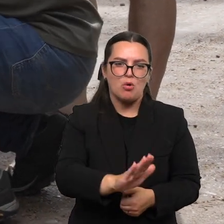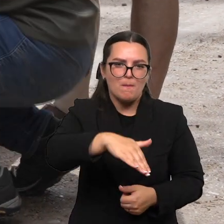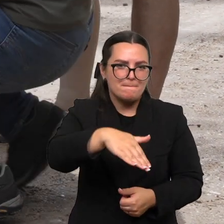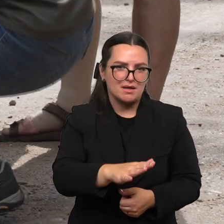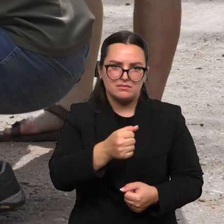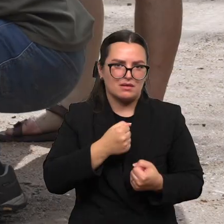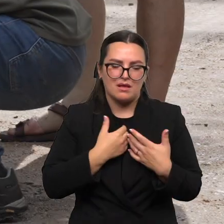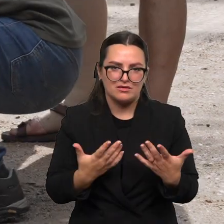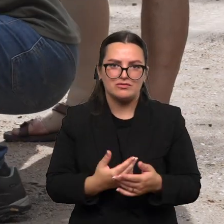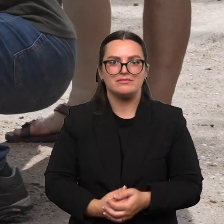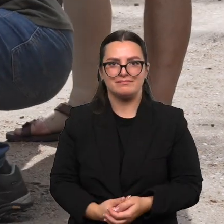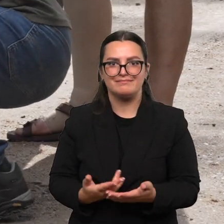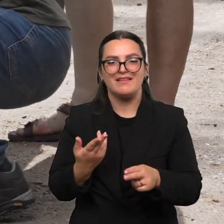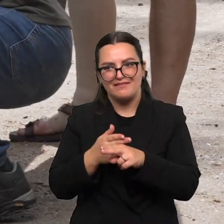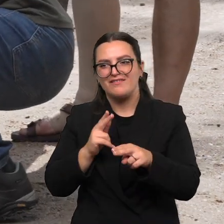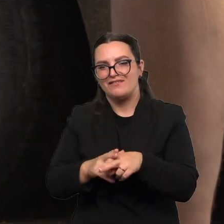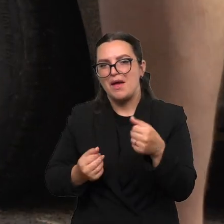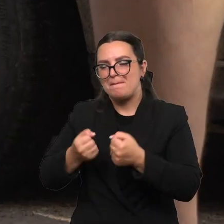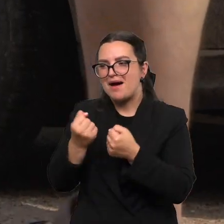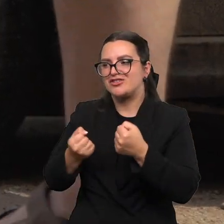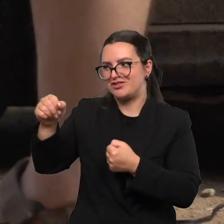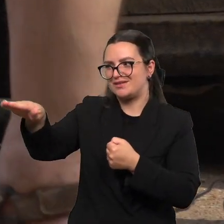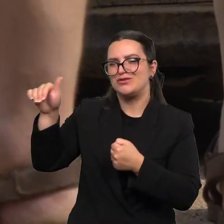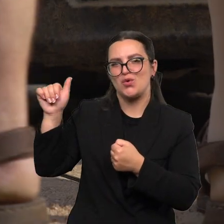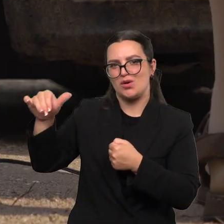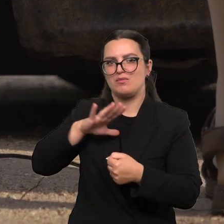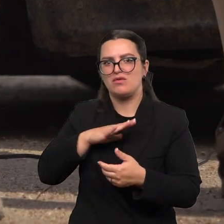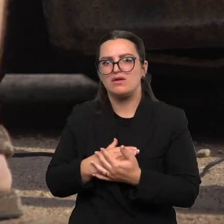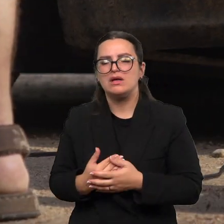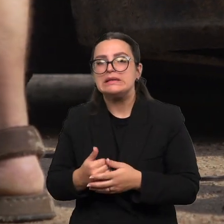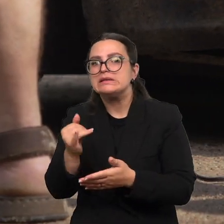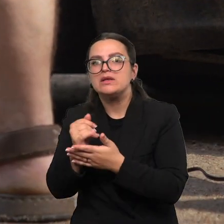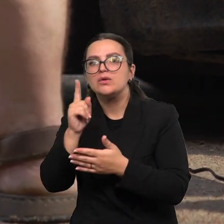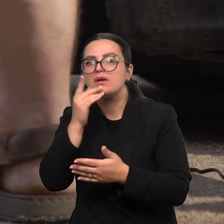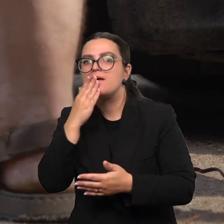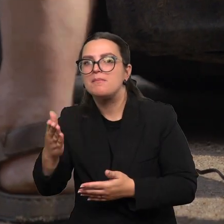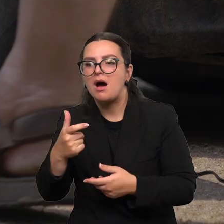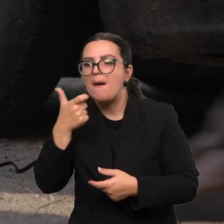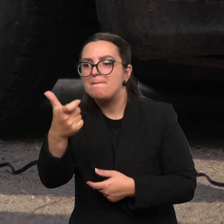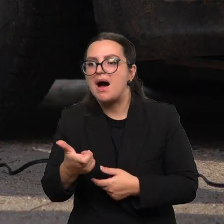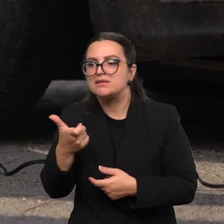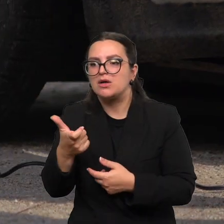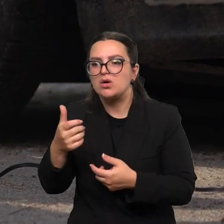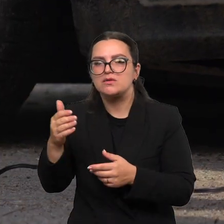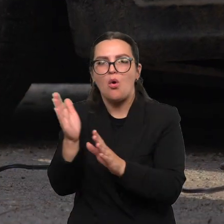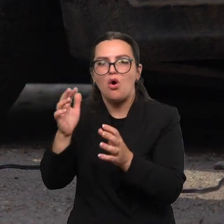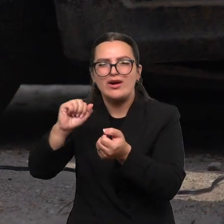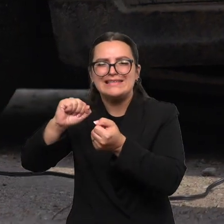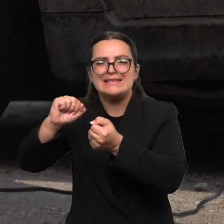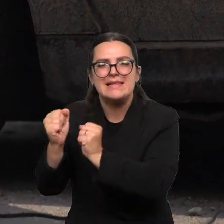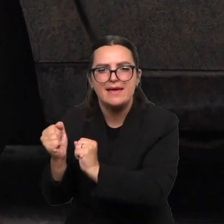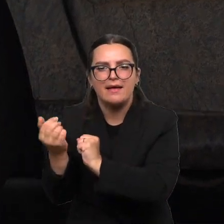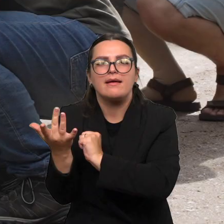skolintom. Nei velnis, nei gegutė. Atsimenat, koks čia slėgis gali būti? Sako, kaip ir ant